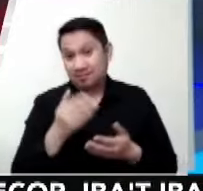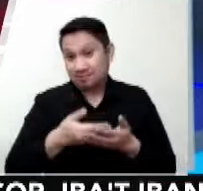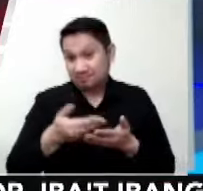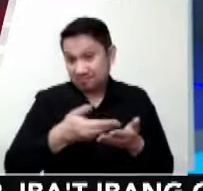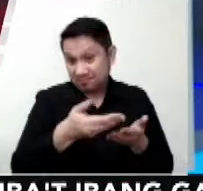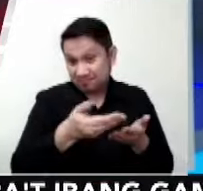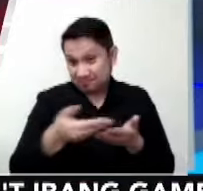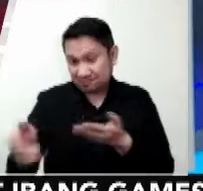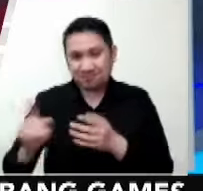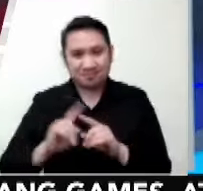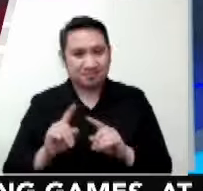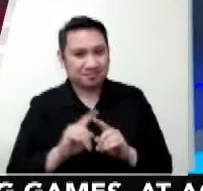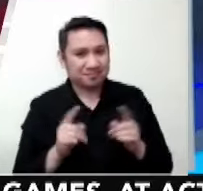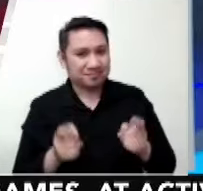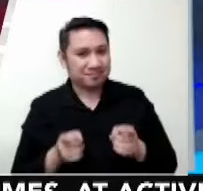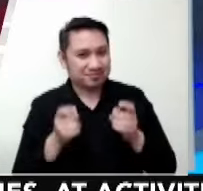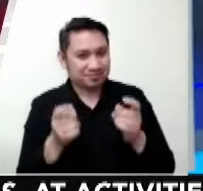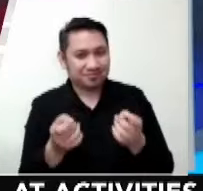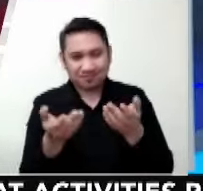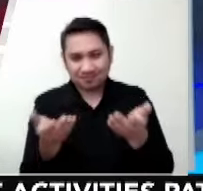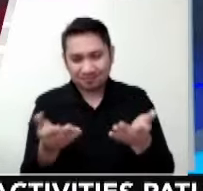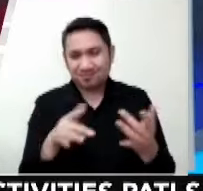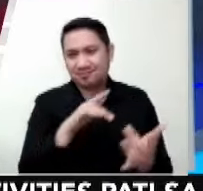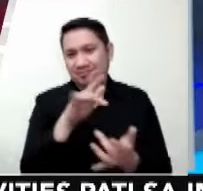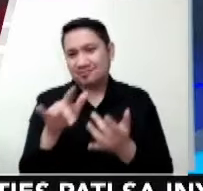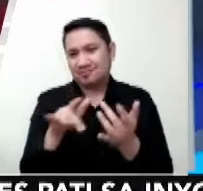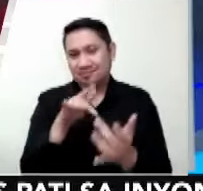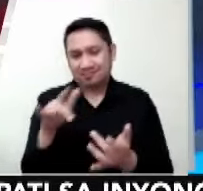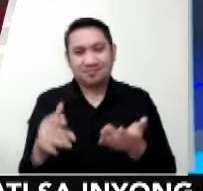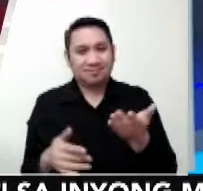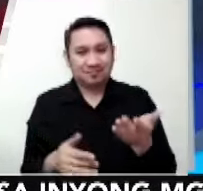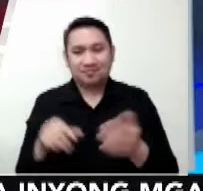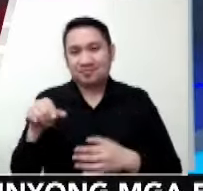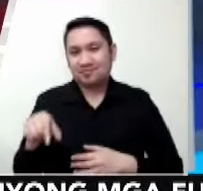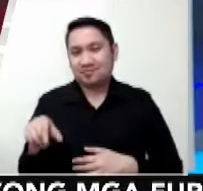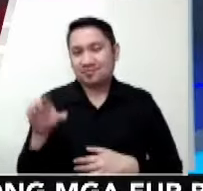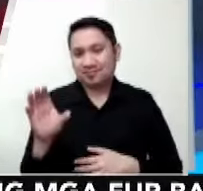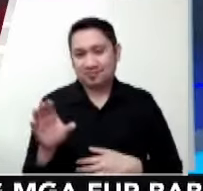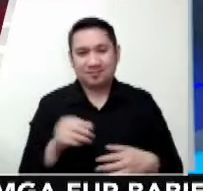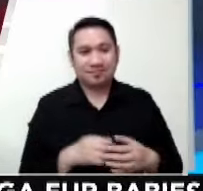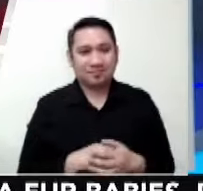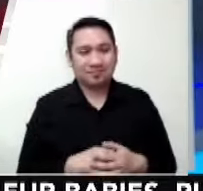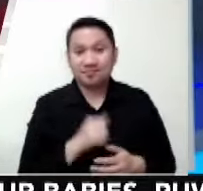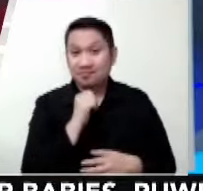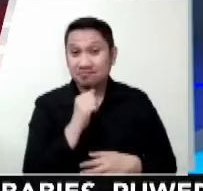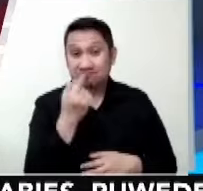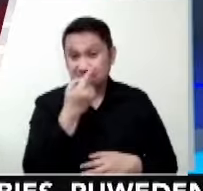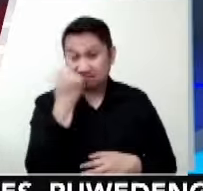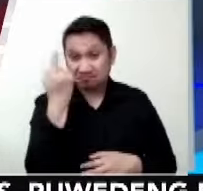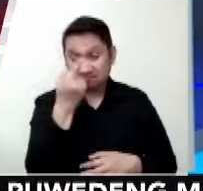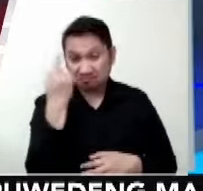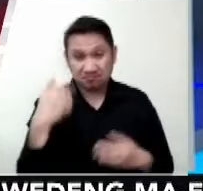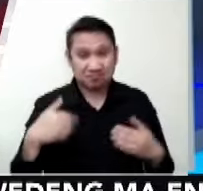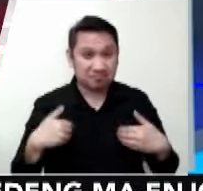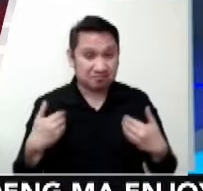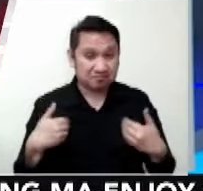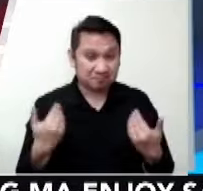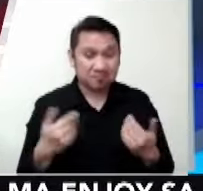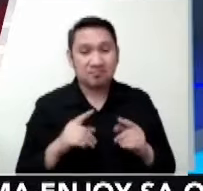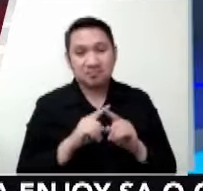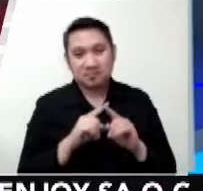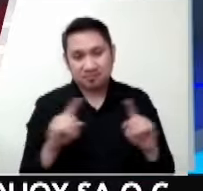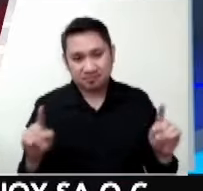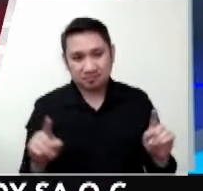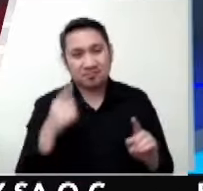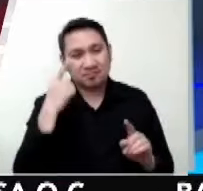regalo yan ang tampok na pasyalan pamasko sa Quezon City na hindi lang pambata at matanda kundi pang fur